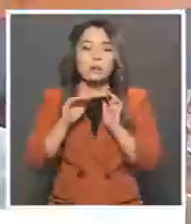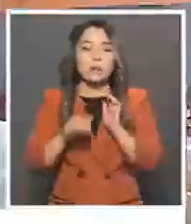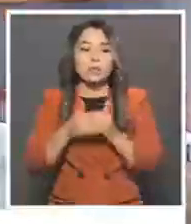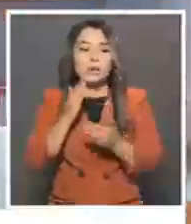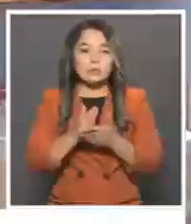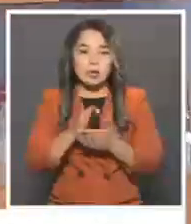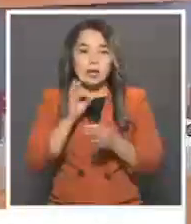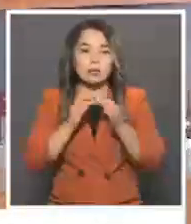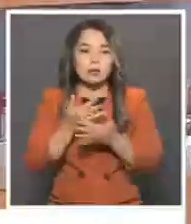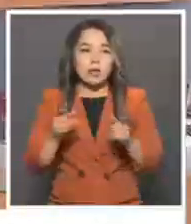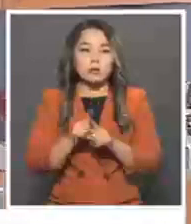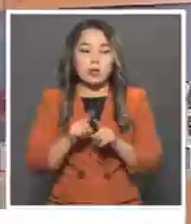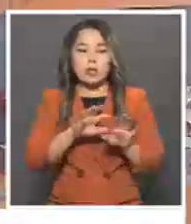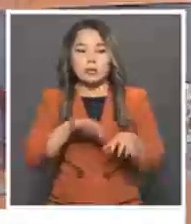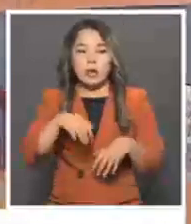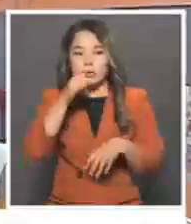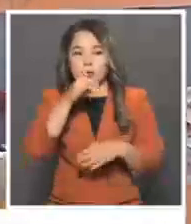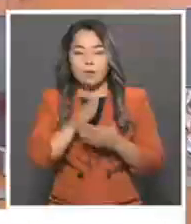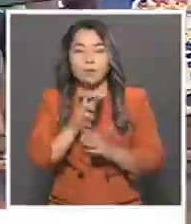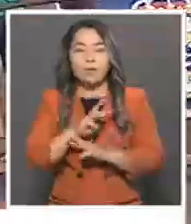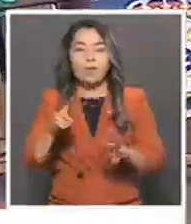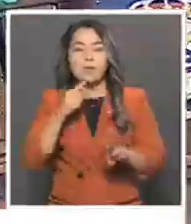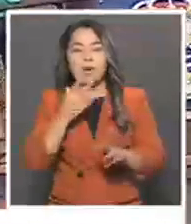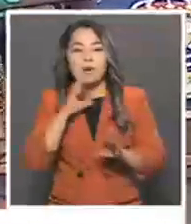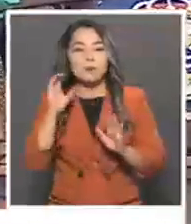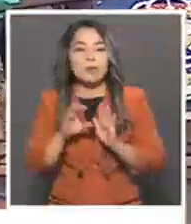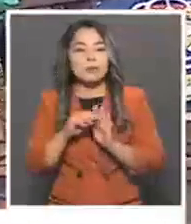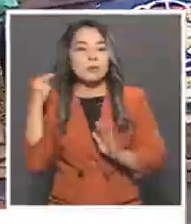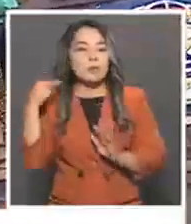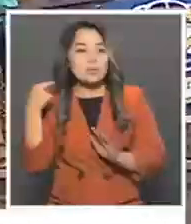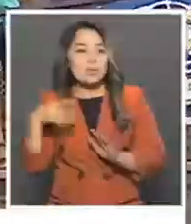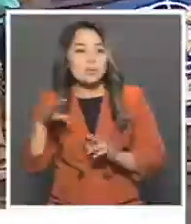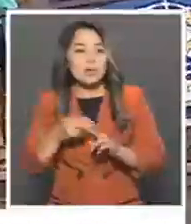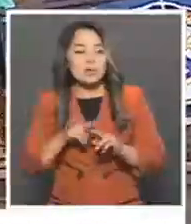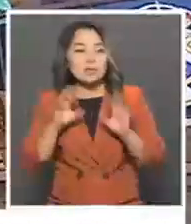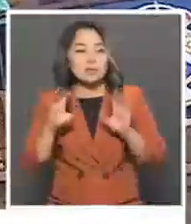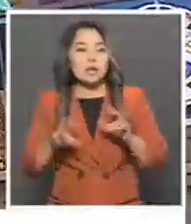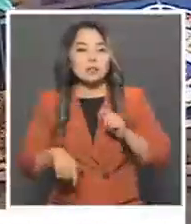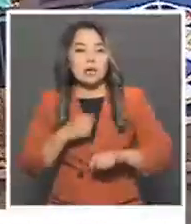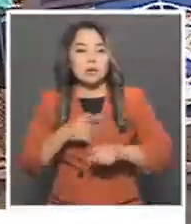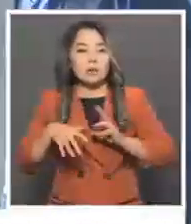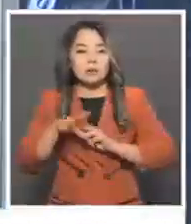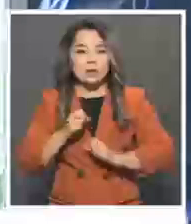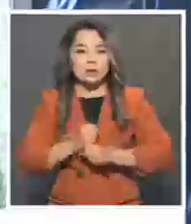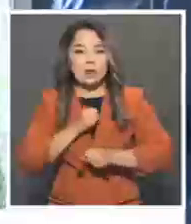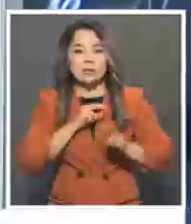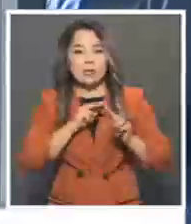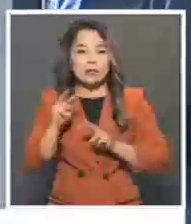тәркіледі. Ал министрдің баяндамасын мұқият тыңдаған президент бұдан былай мұндай заңсыздыққа жол бермеуді қадап